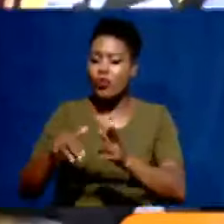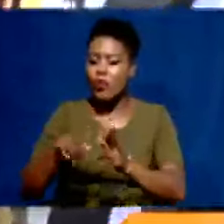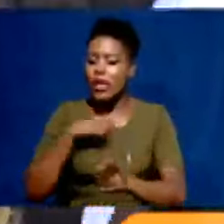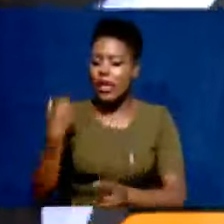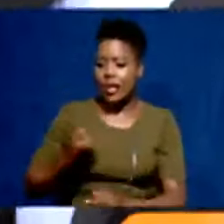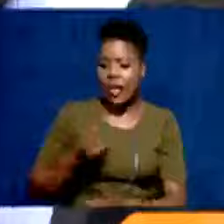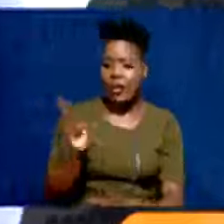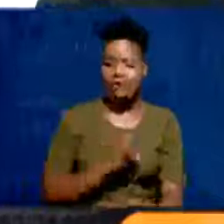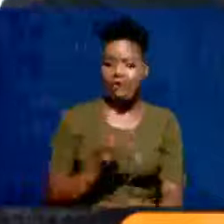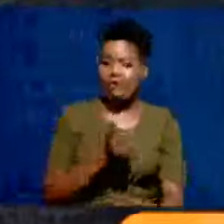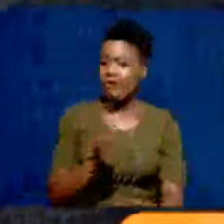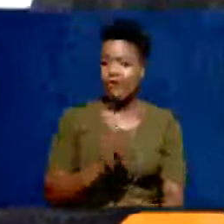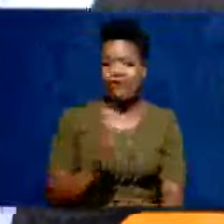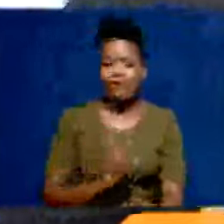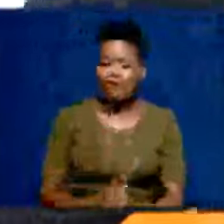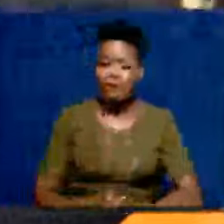mauaji.